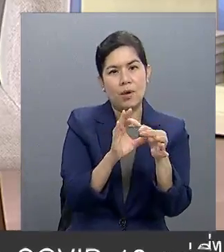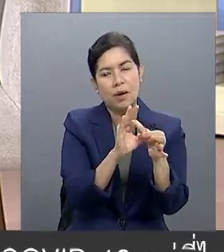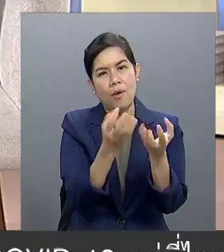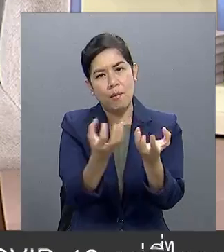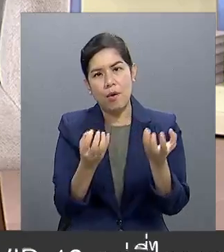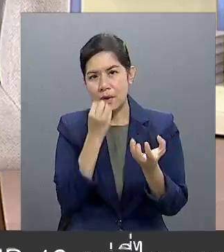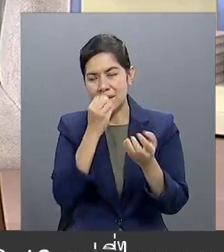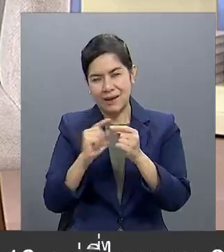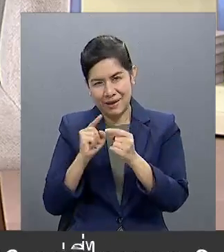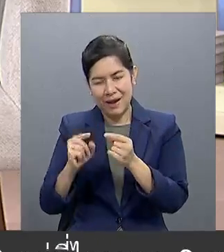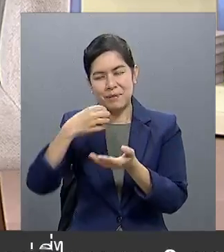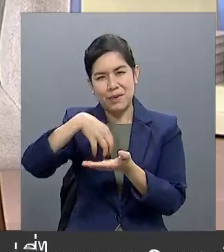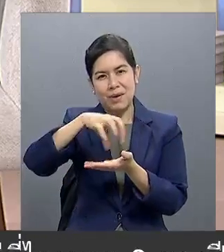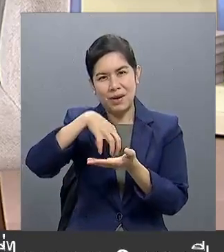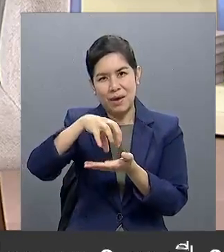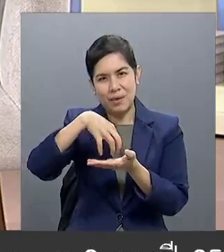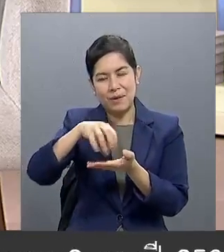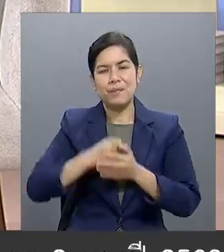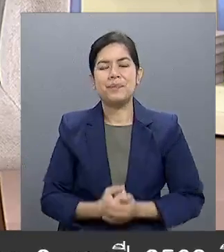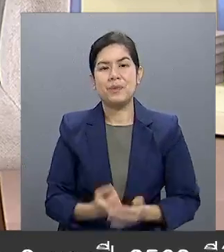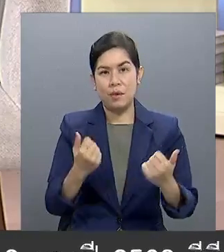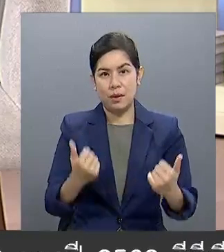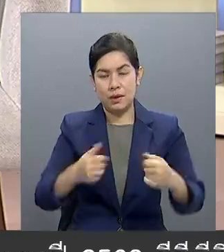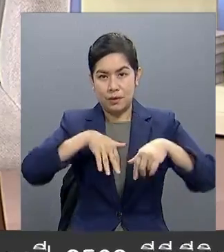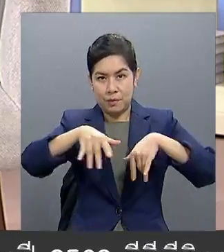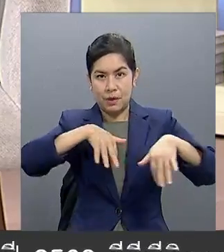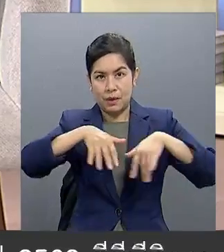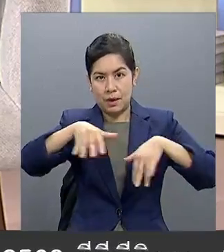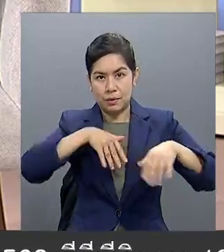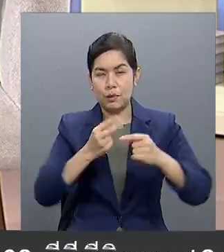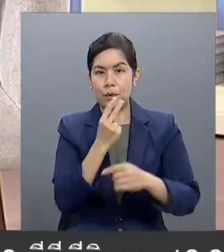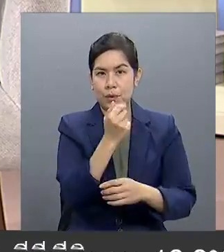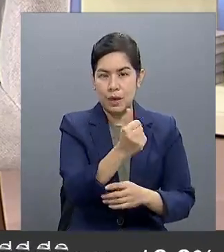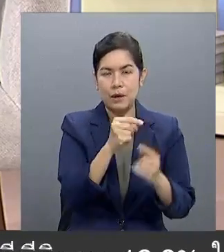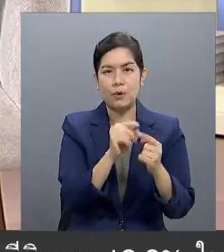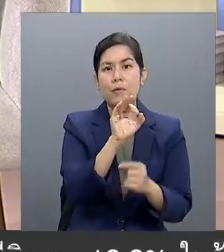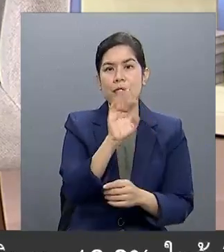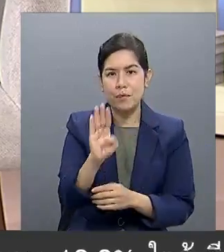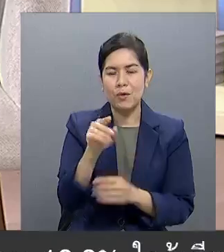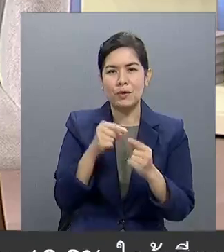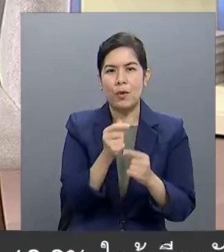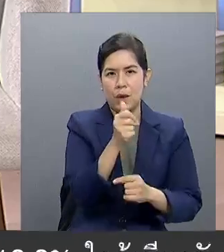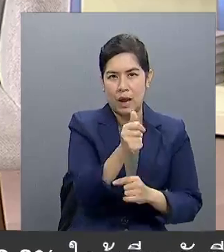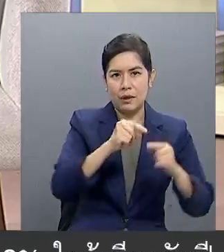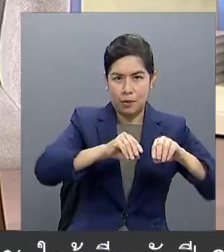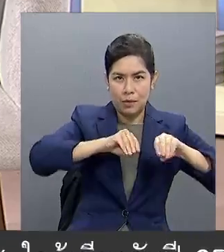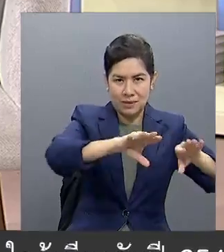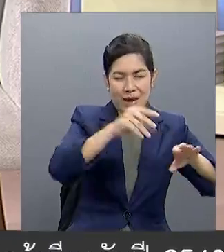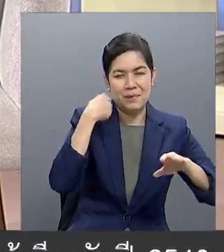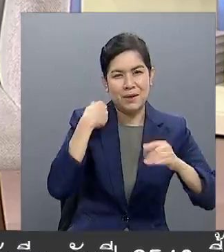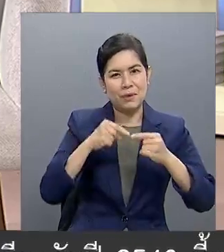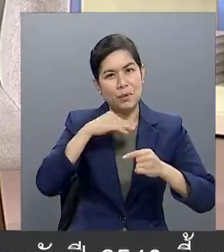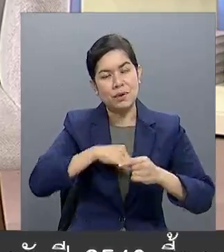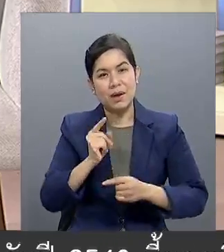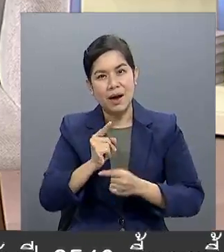อของไทย PBS คุณผู้ชมร่วมจัดรายการไปพร้อมกันได้นะครับใครติดตามผ่านทาง Facebook Live ก็อย่าลืมกดไลค์กดแชร์แสดงความเห็นกันมาเยอะๆได้เลยนะ